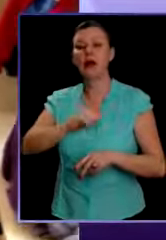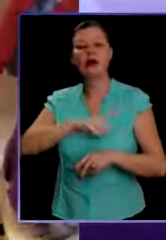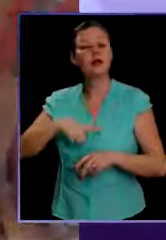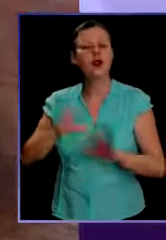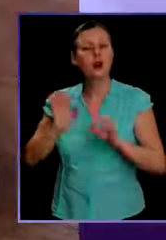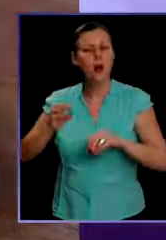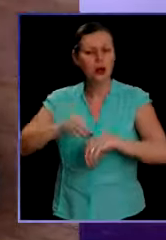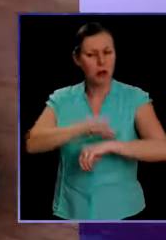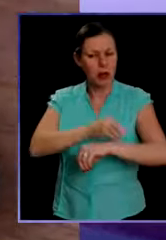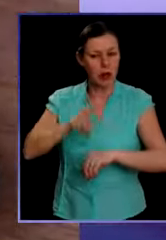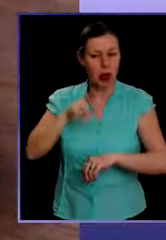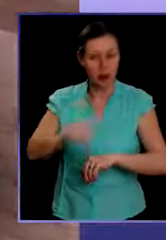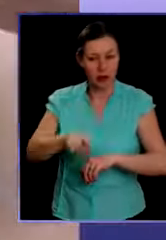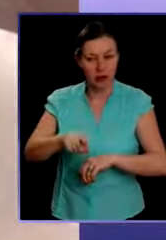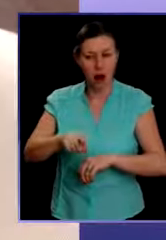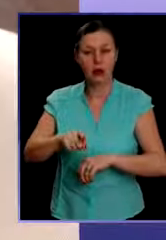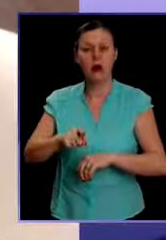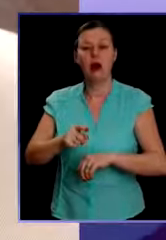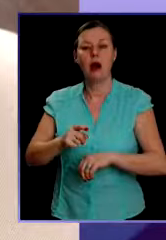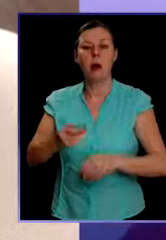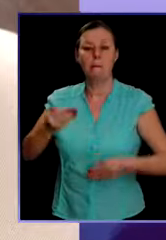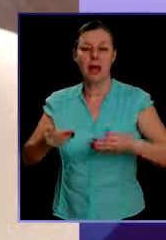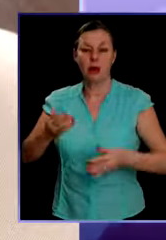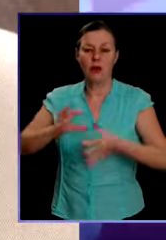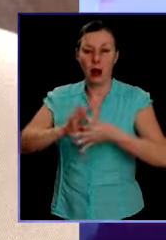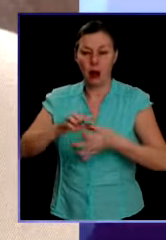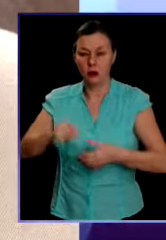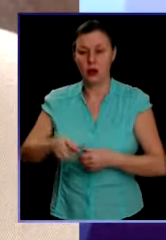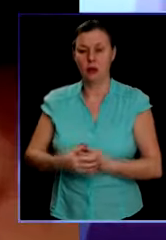jó tapasztalatai vannak a szöveti cukorszintmérővel kapcsolatban.